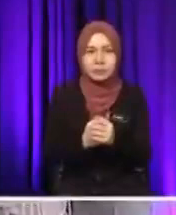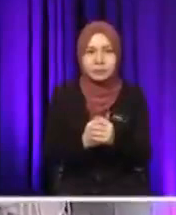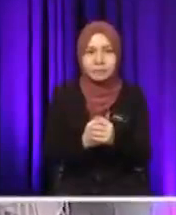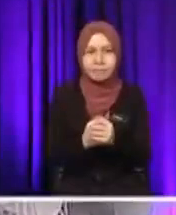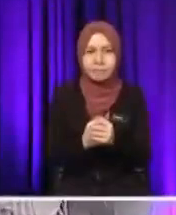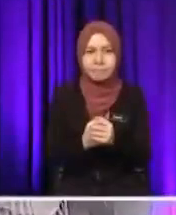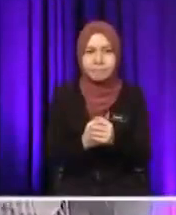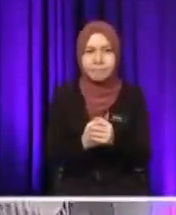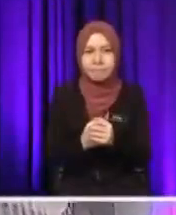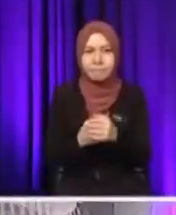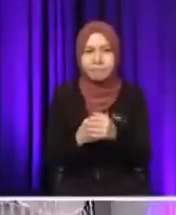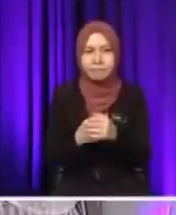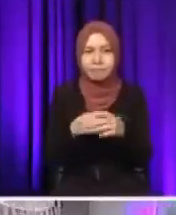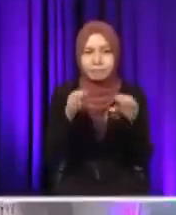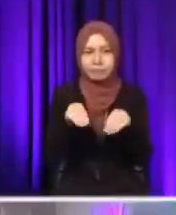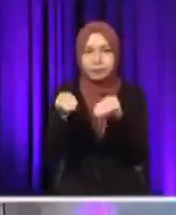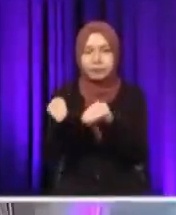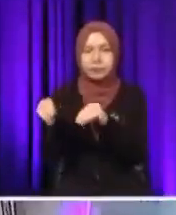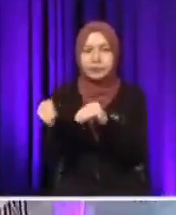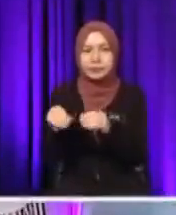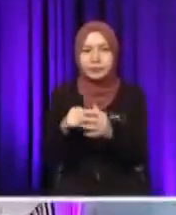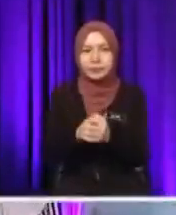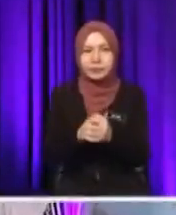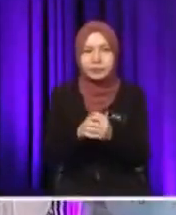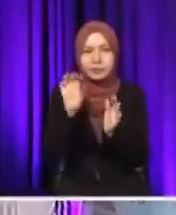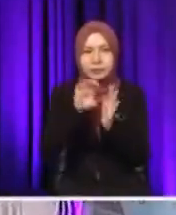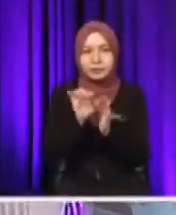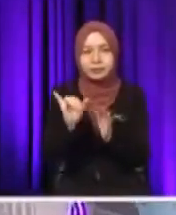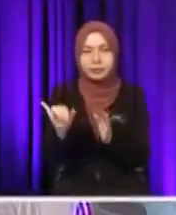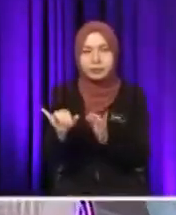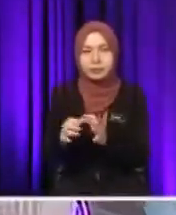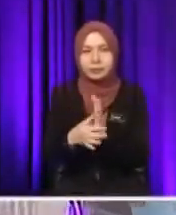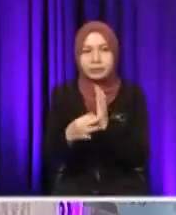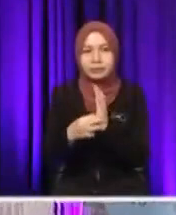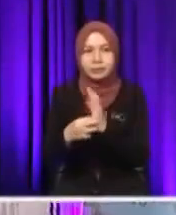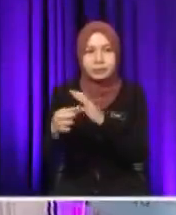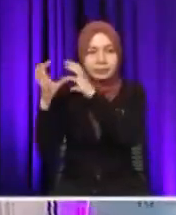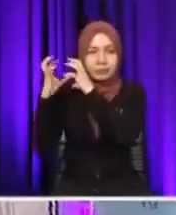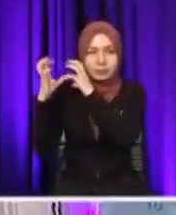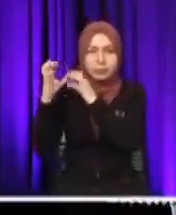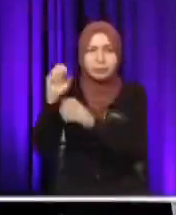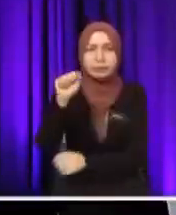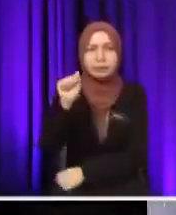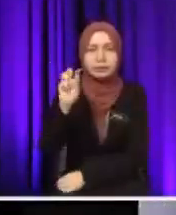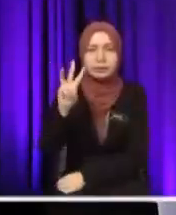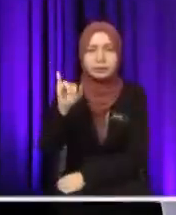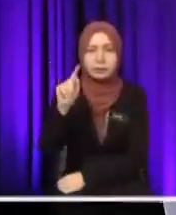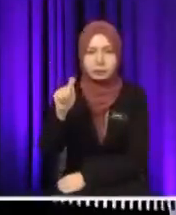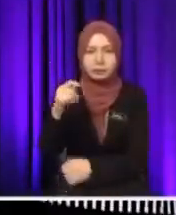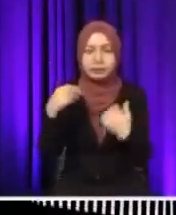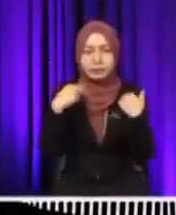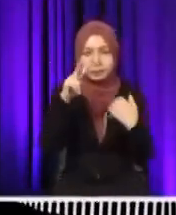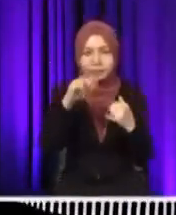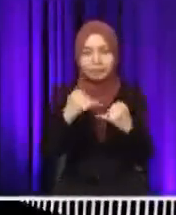ada dua jenis. Kalau masa kita boleh tengok dekat depan ni, satu yang jernih, satu lagi yang jenis opak. Yang